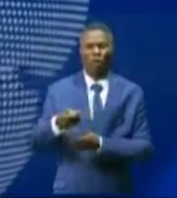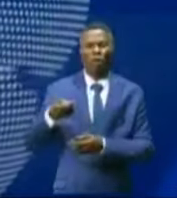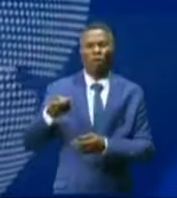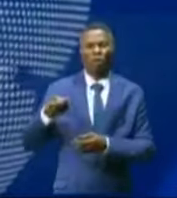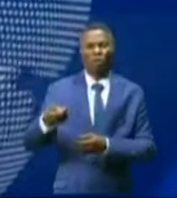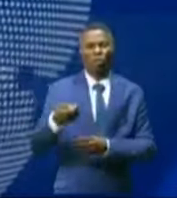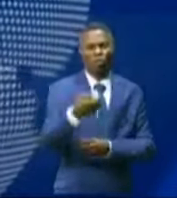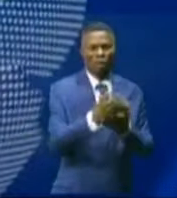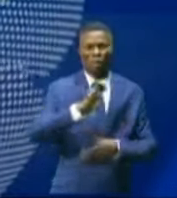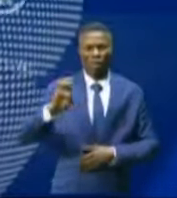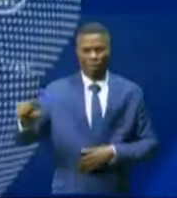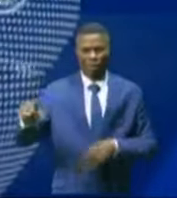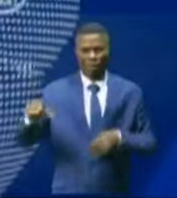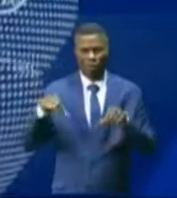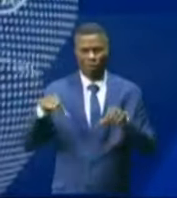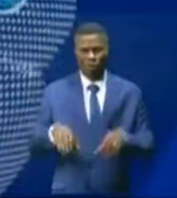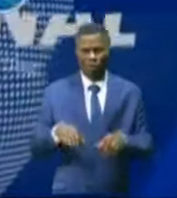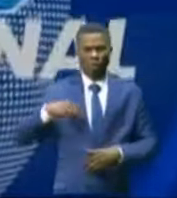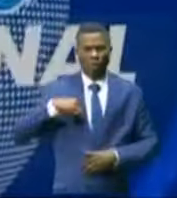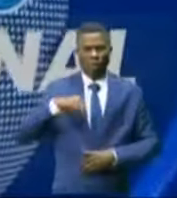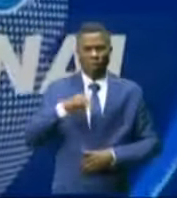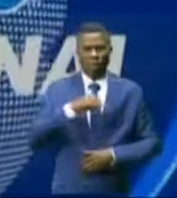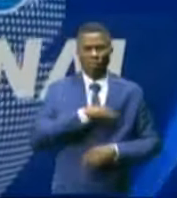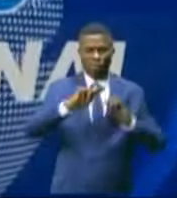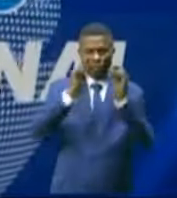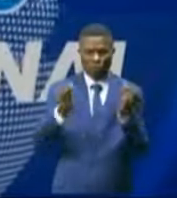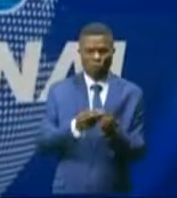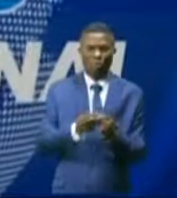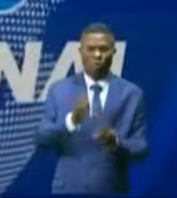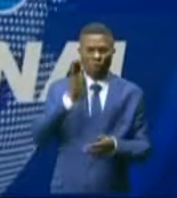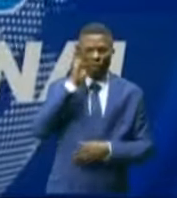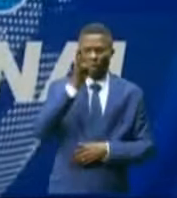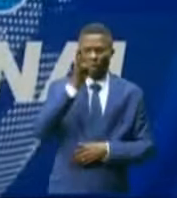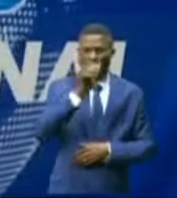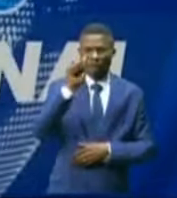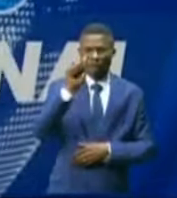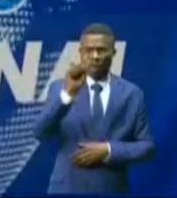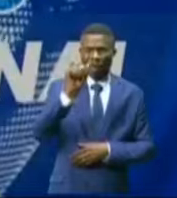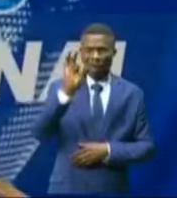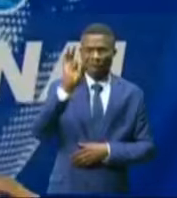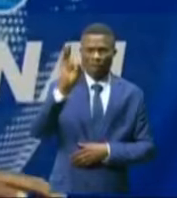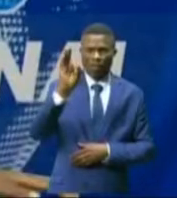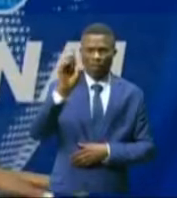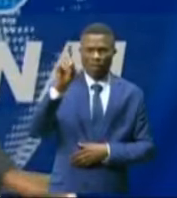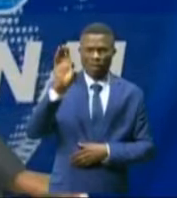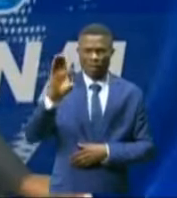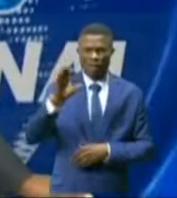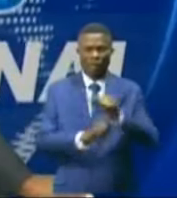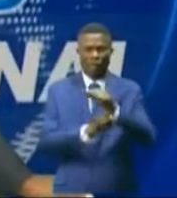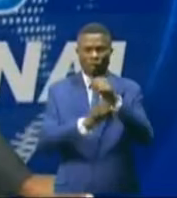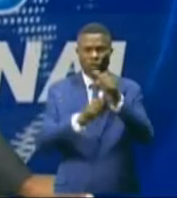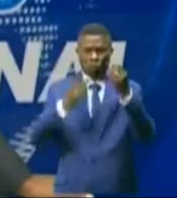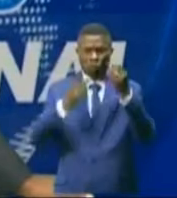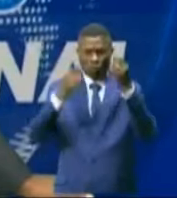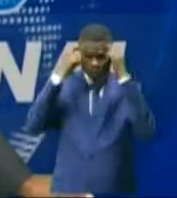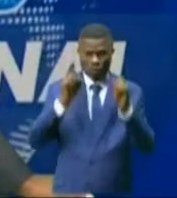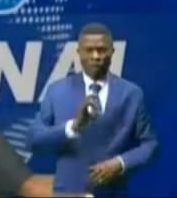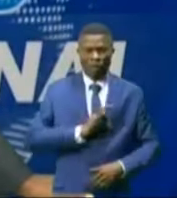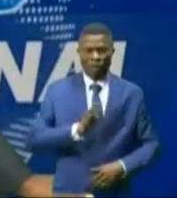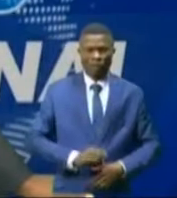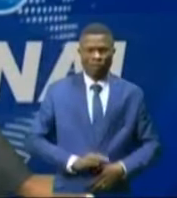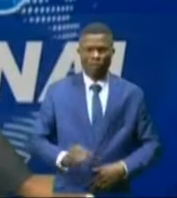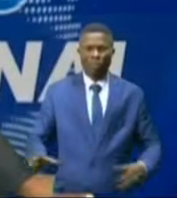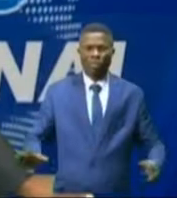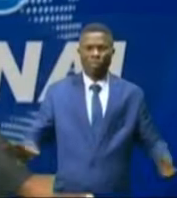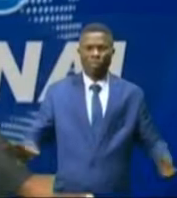les restes de leur décès. Membres de cette structure soutiennent l'action prise par le chef de l'État pour non-émission avec